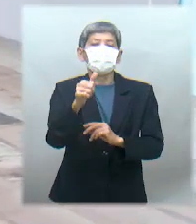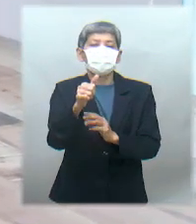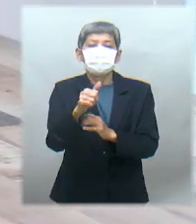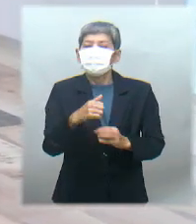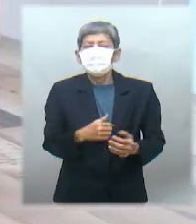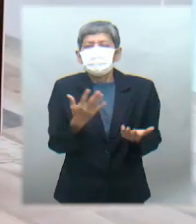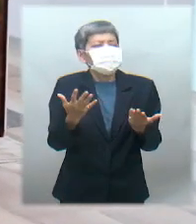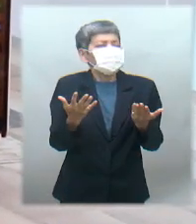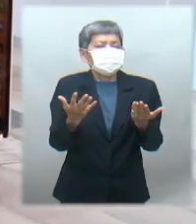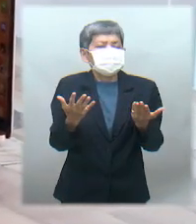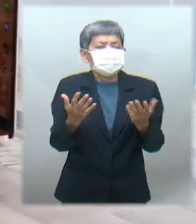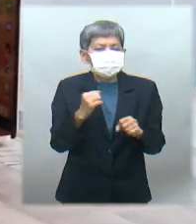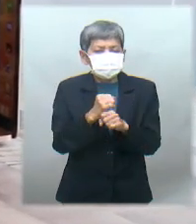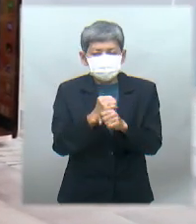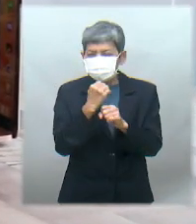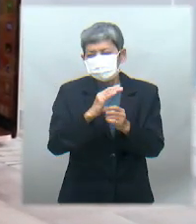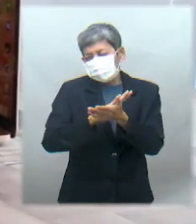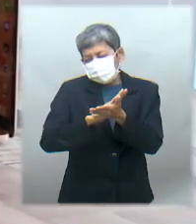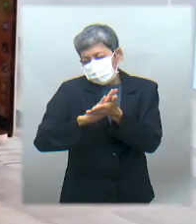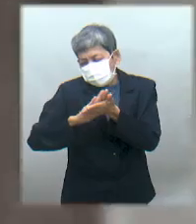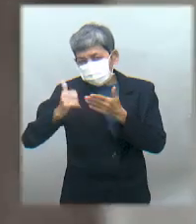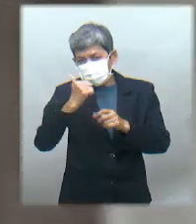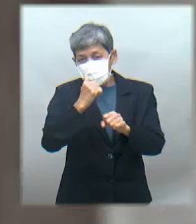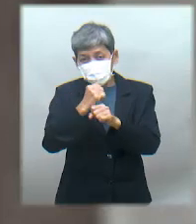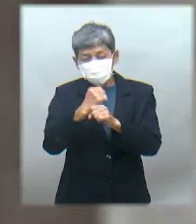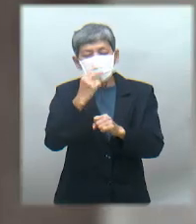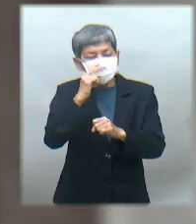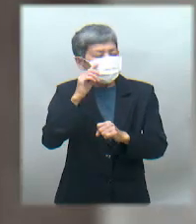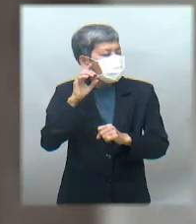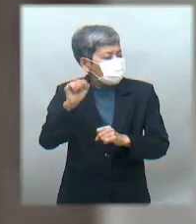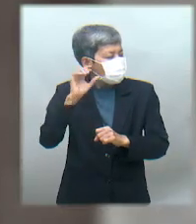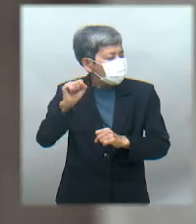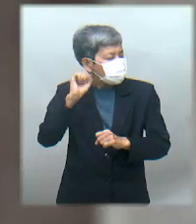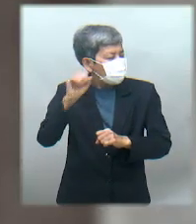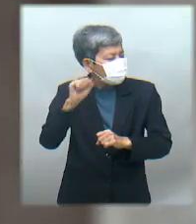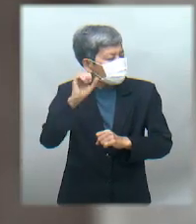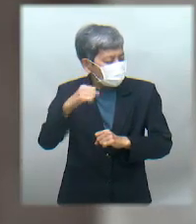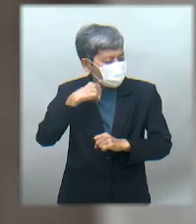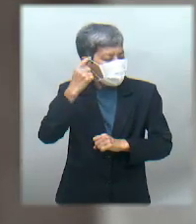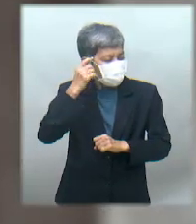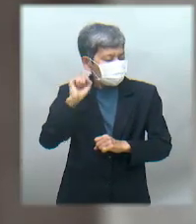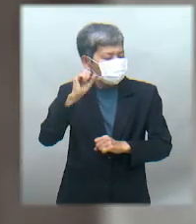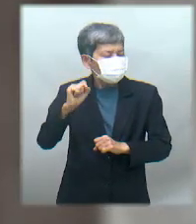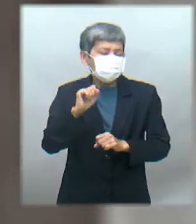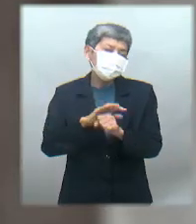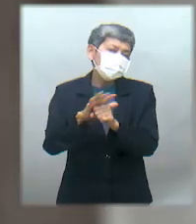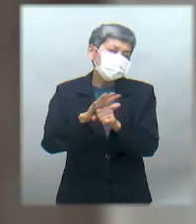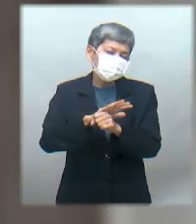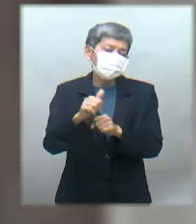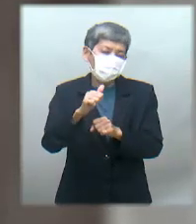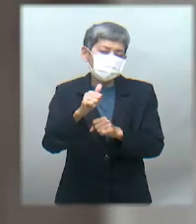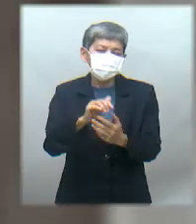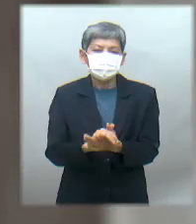อาจจะไม่ได้ฟงได้ลเอียนมากแต่ว่า เข้าๆ ก็จะจดูจัดเน้หาใบส่วได้ที่